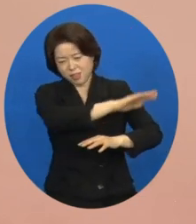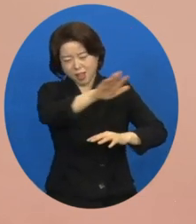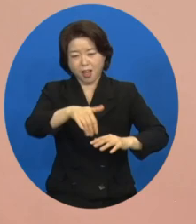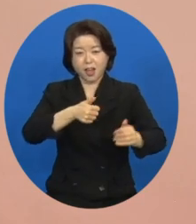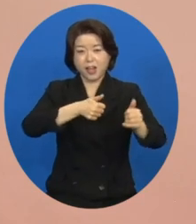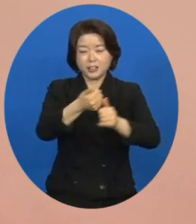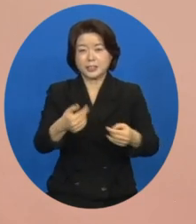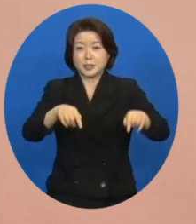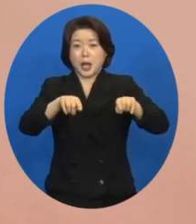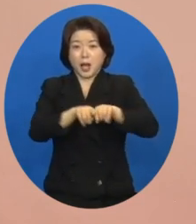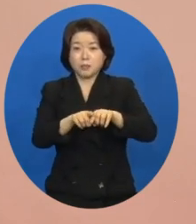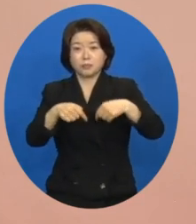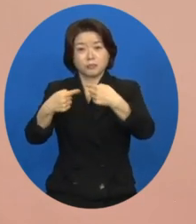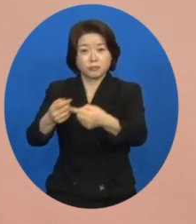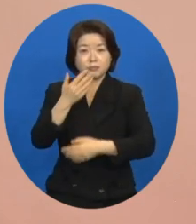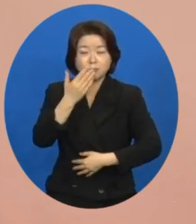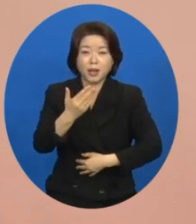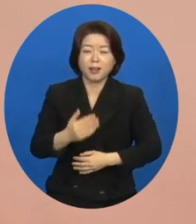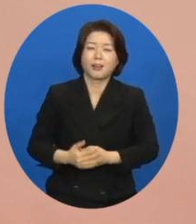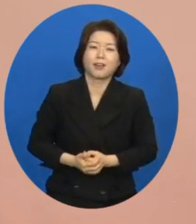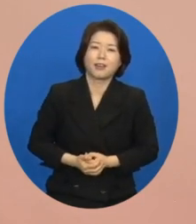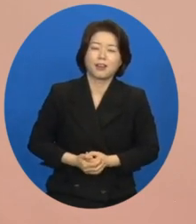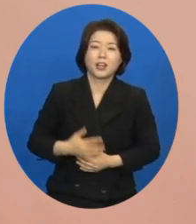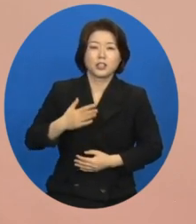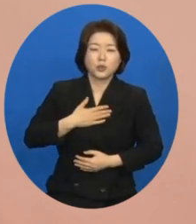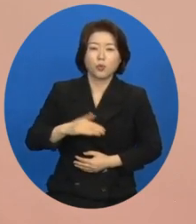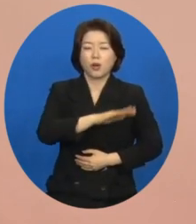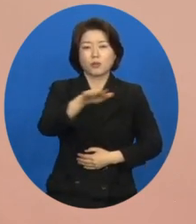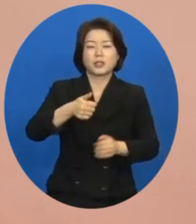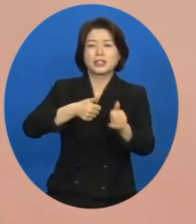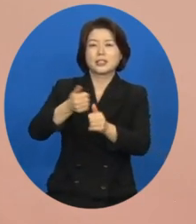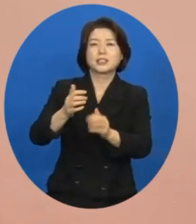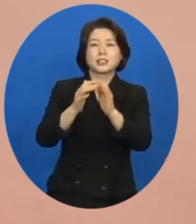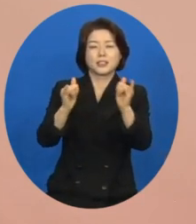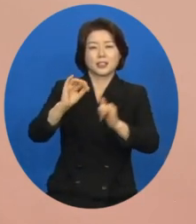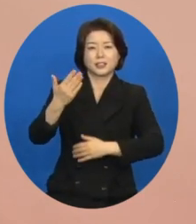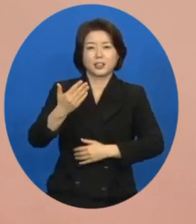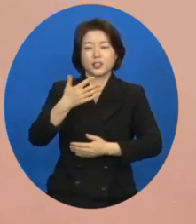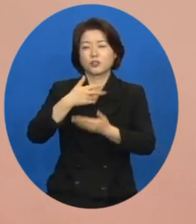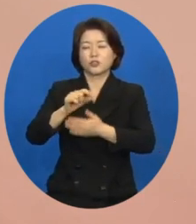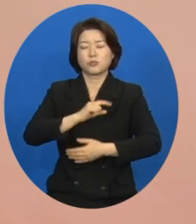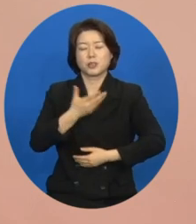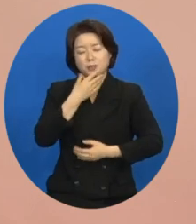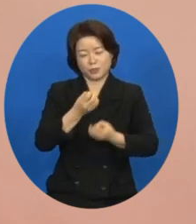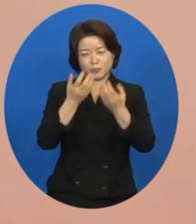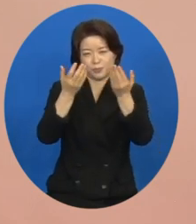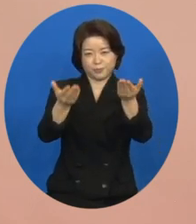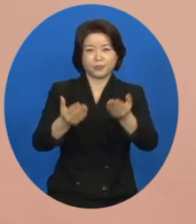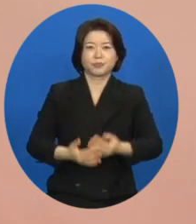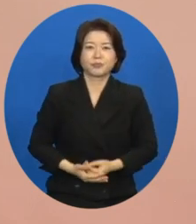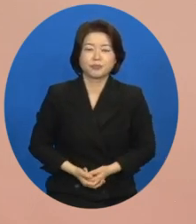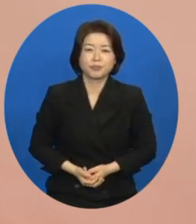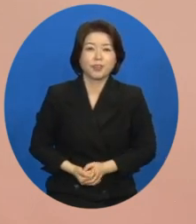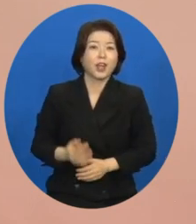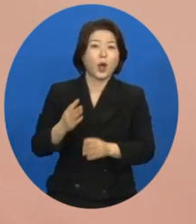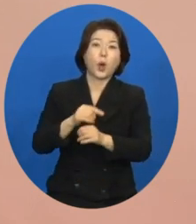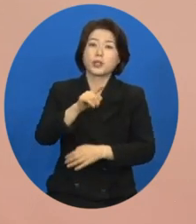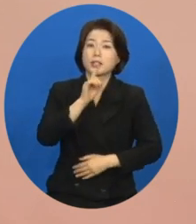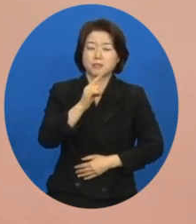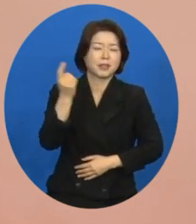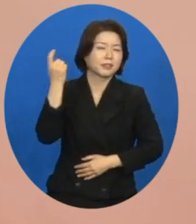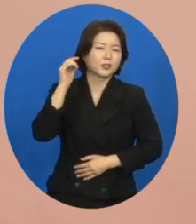것처럼 저와 여러분들이 승리자가 될 수 있기를 주의 이름으로 축복합니다. 언젠가 그 말을 들으셔야